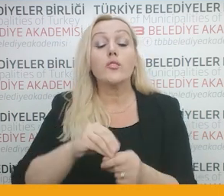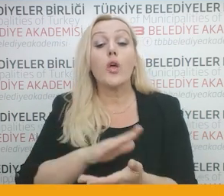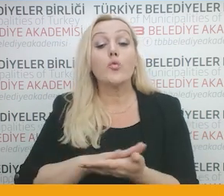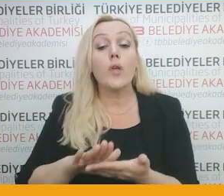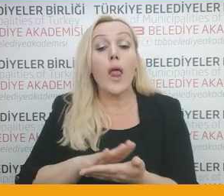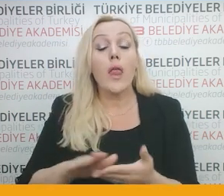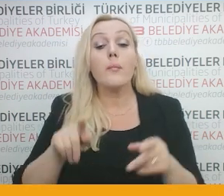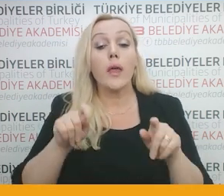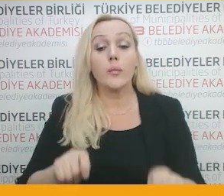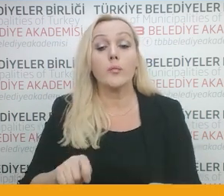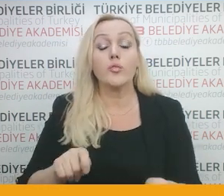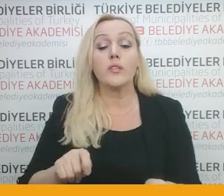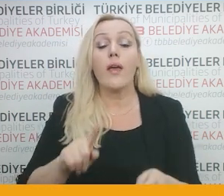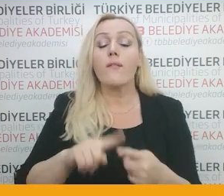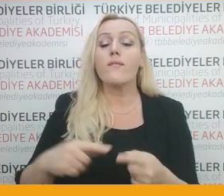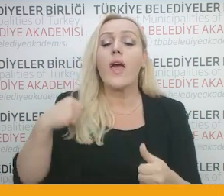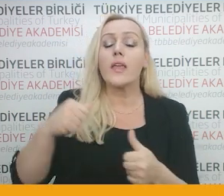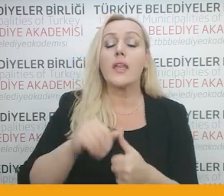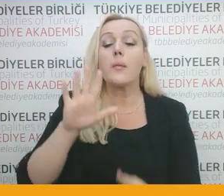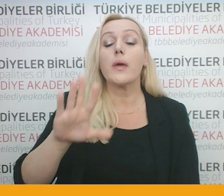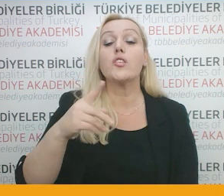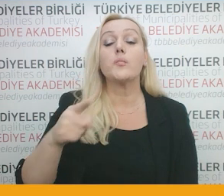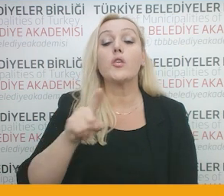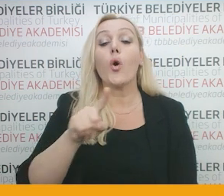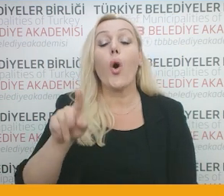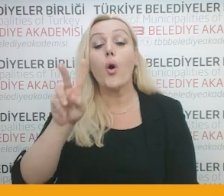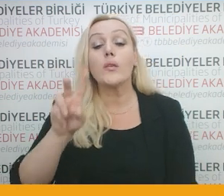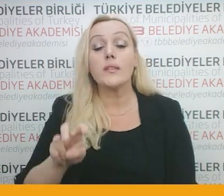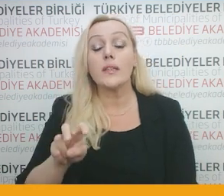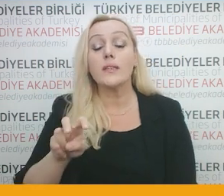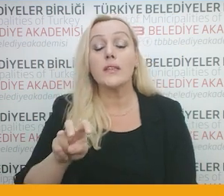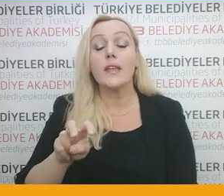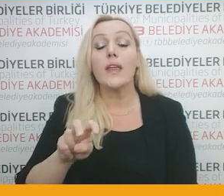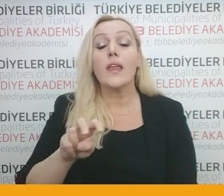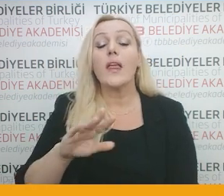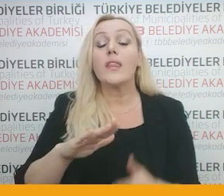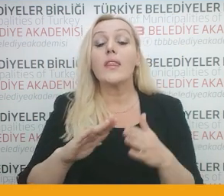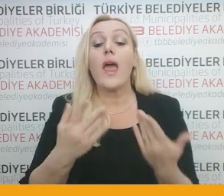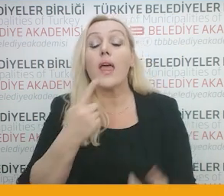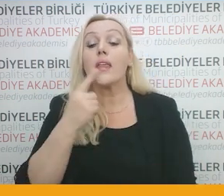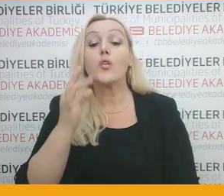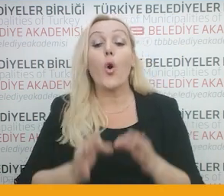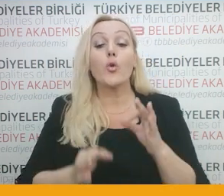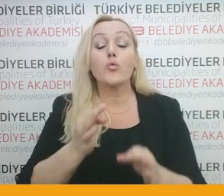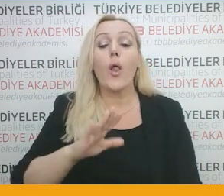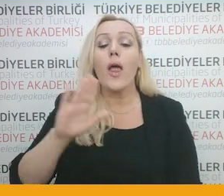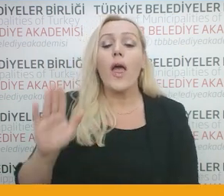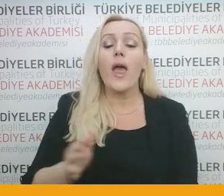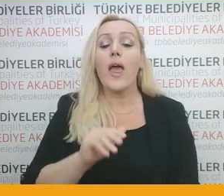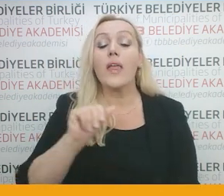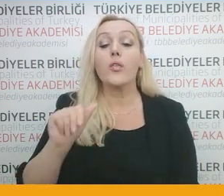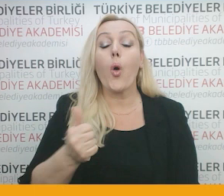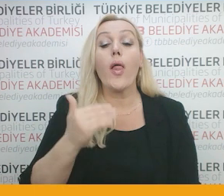düzenlenmiştir. Yine 5018'in temel dayanağı ne dedik? Kontrol. En önemli bileşenlerden